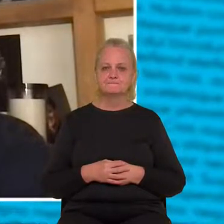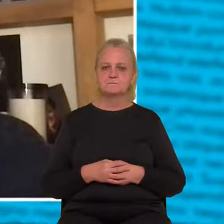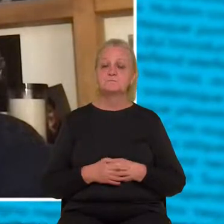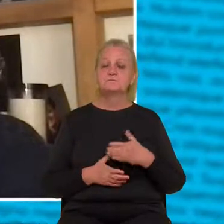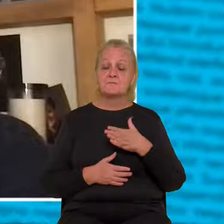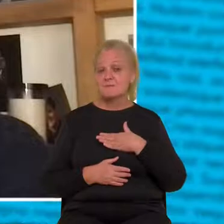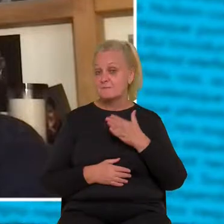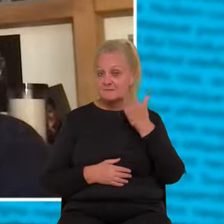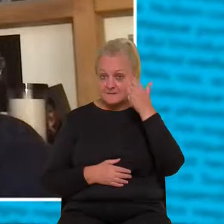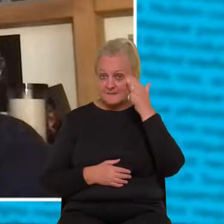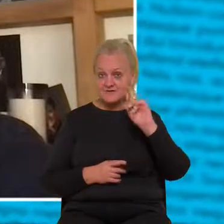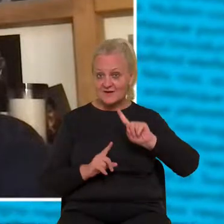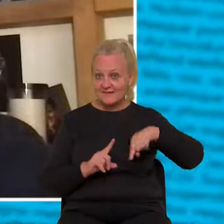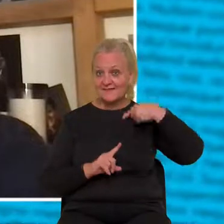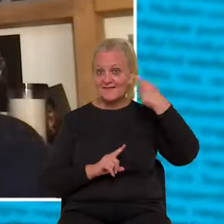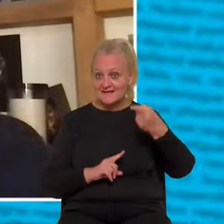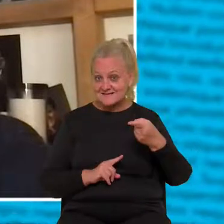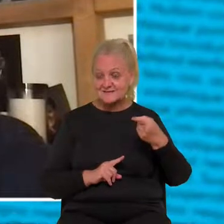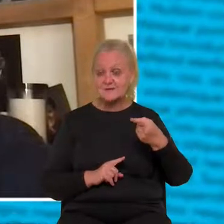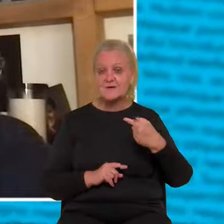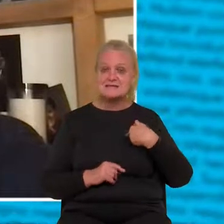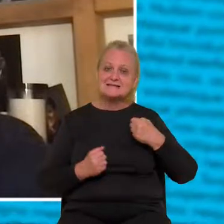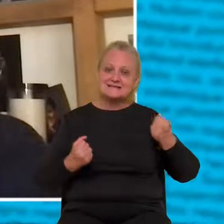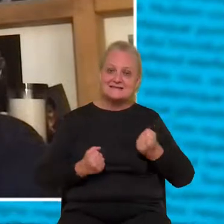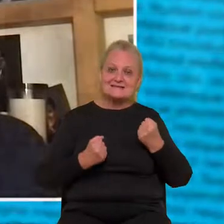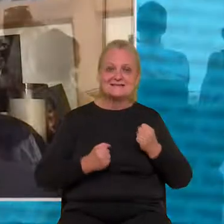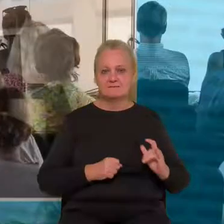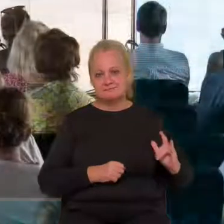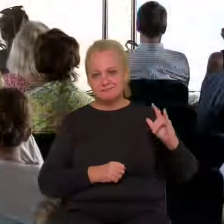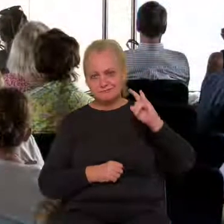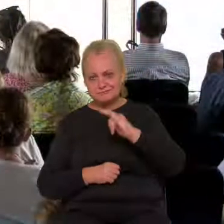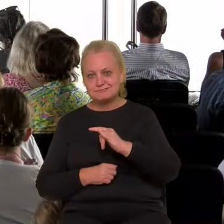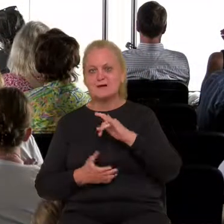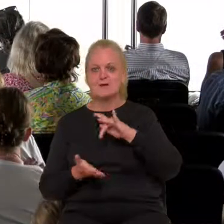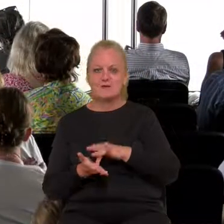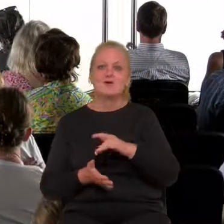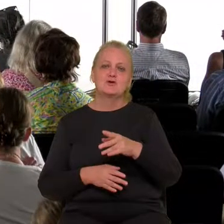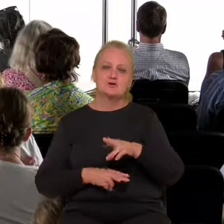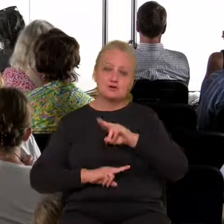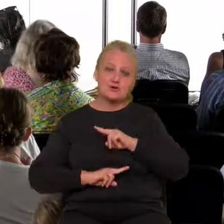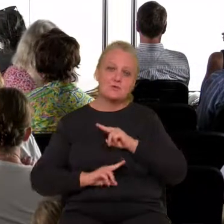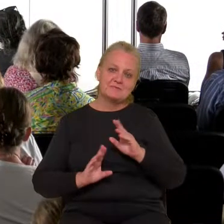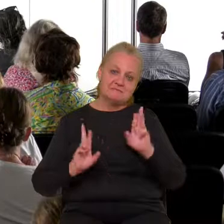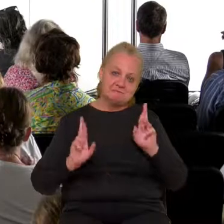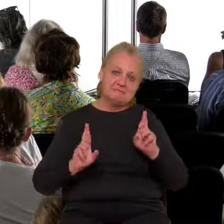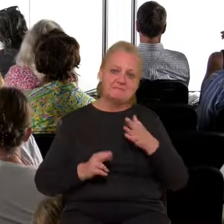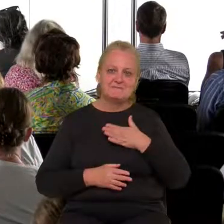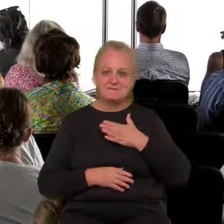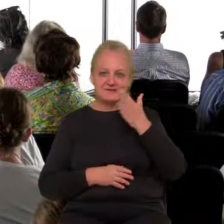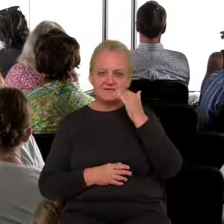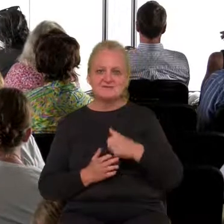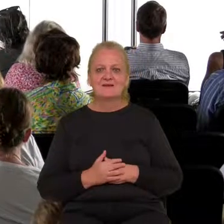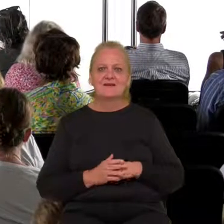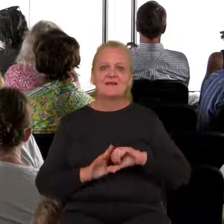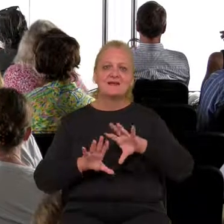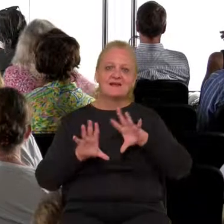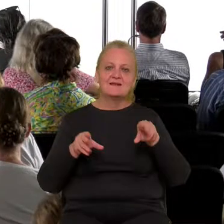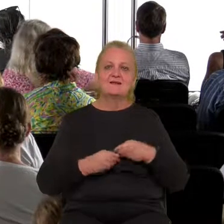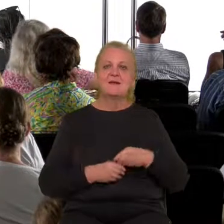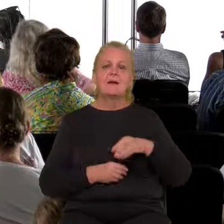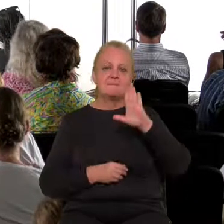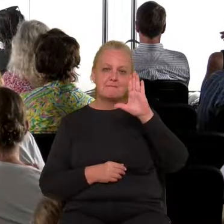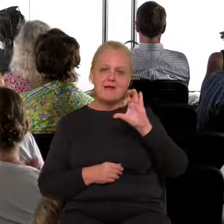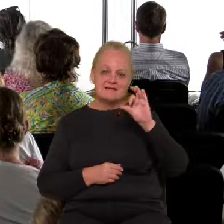mam nadzieję, że następnym razem uda mi się osobiście przybyć do Sopotu. Prawdopodobnie, mam nadzieję, również przyjadą ze mną Basem i